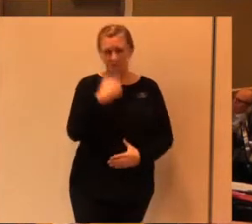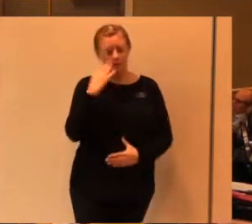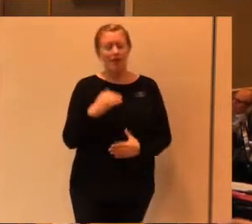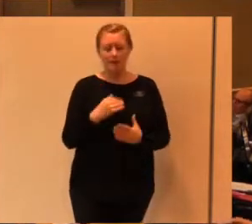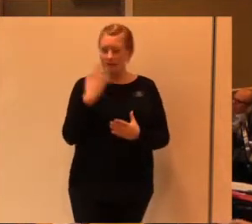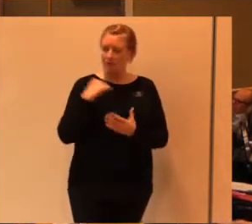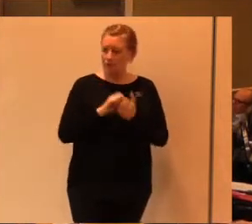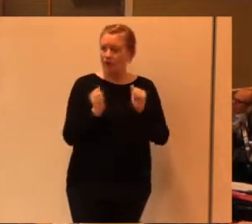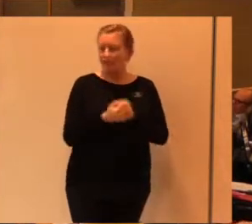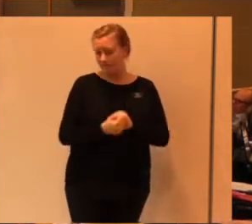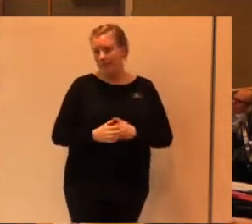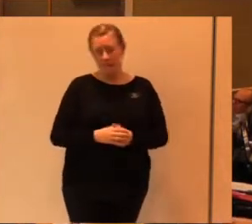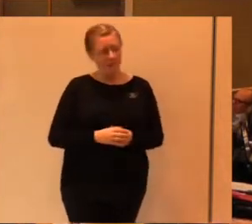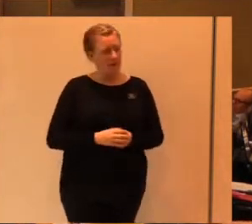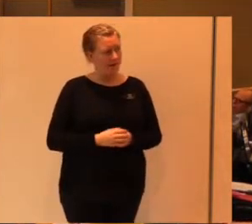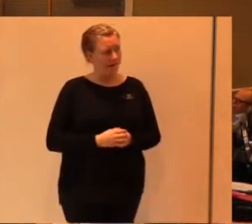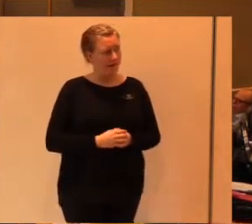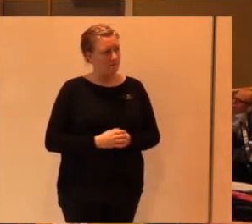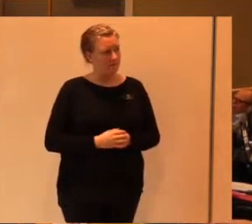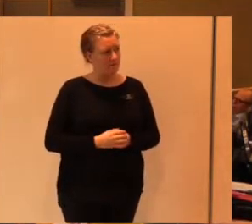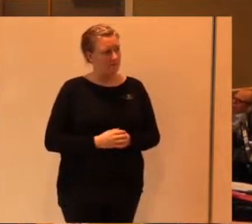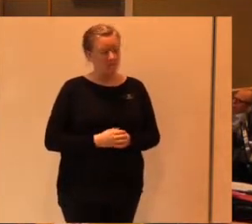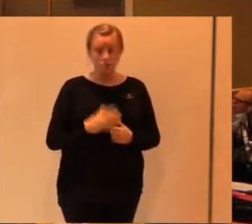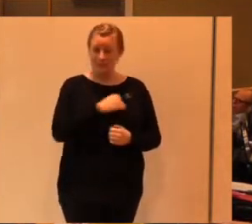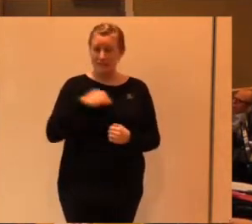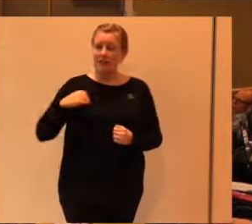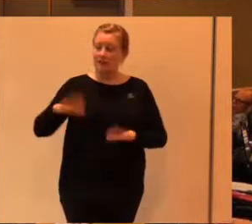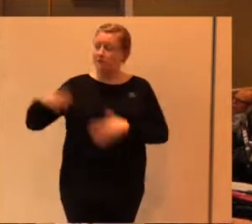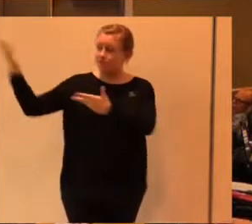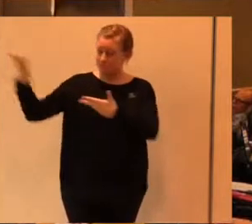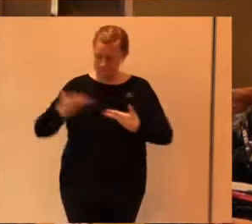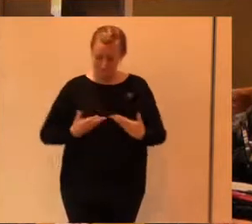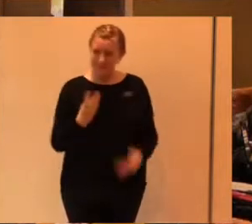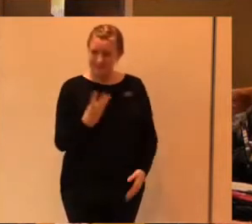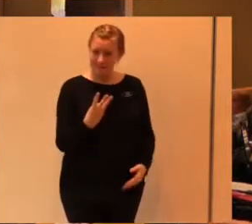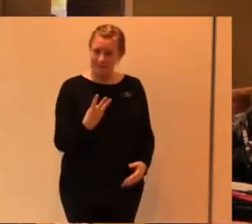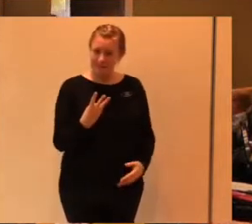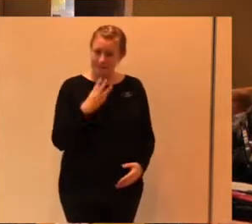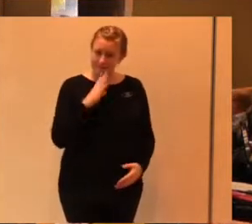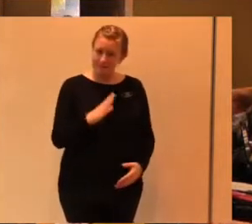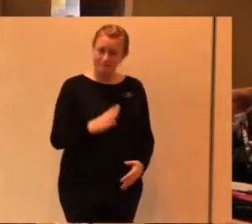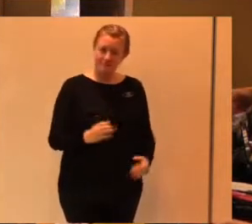då tre stycken tunga regeringsuppdrag. Dels så ska vi ju